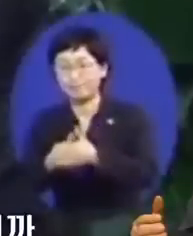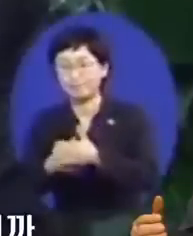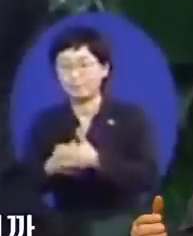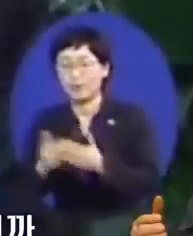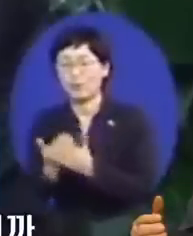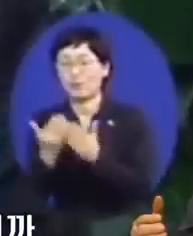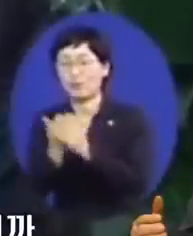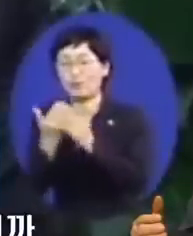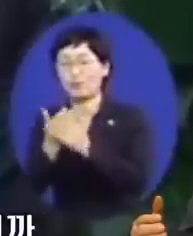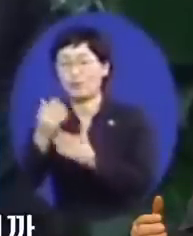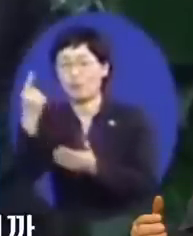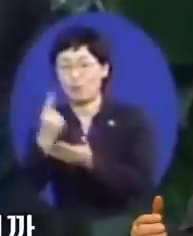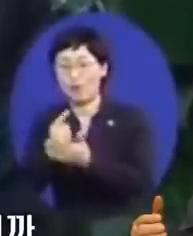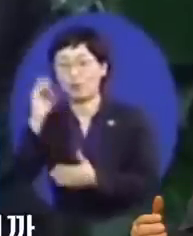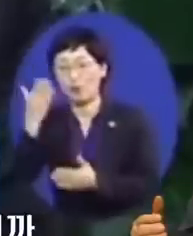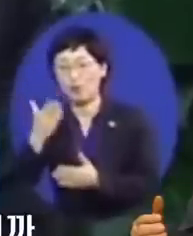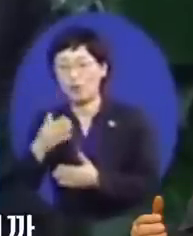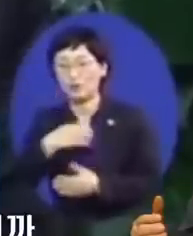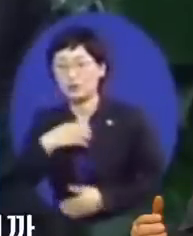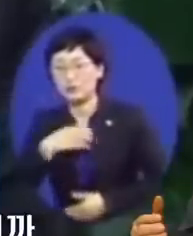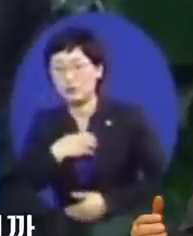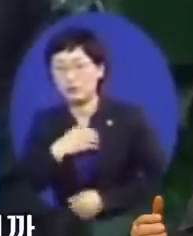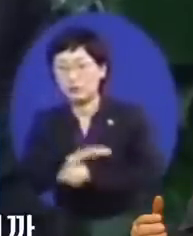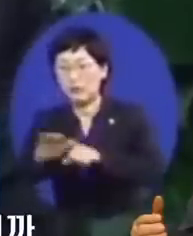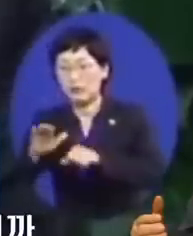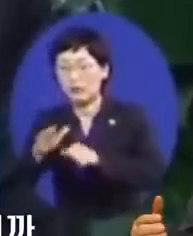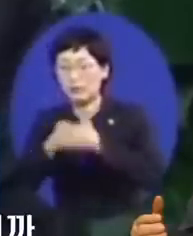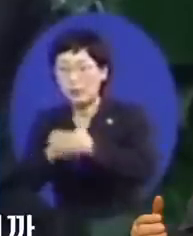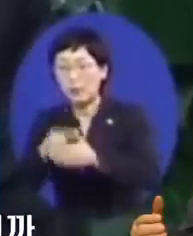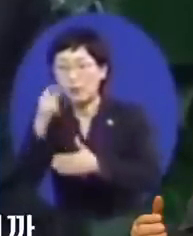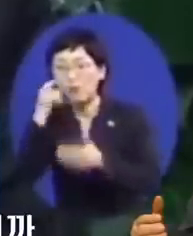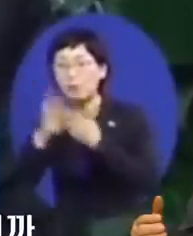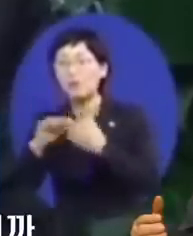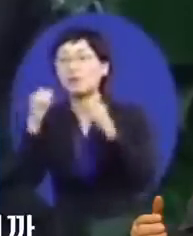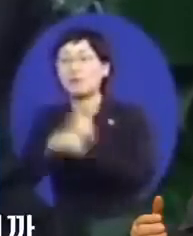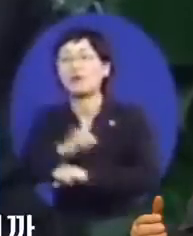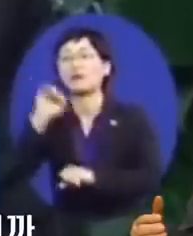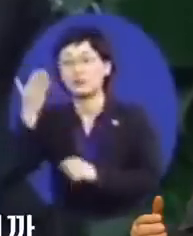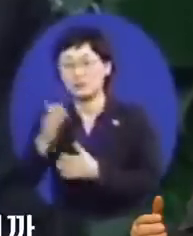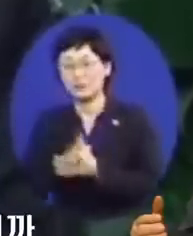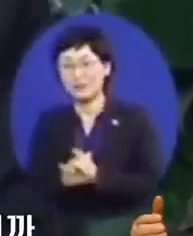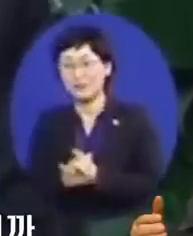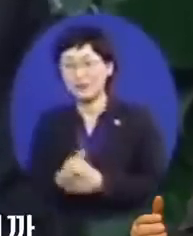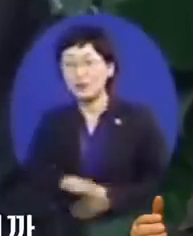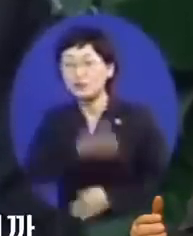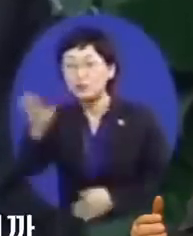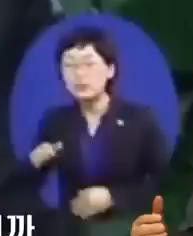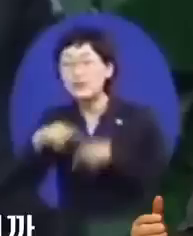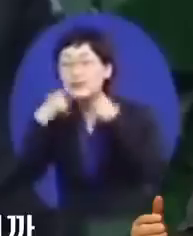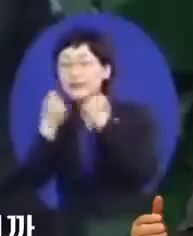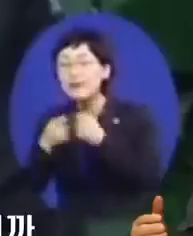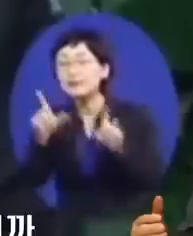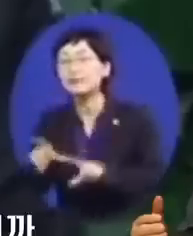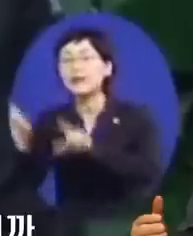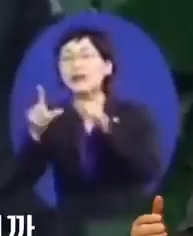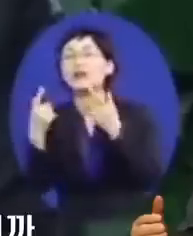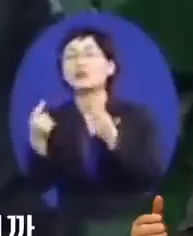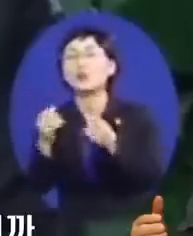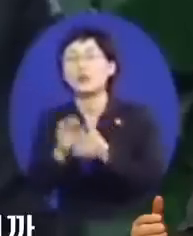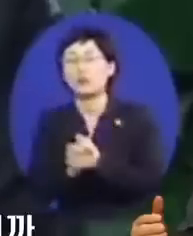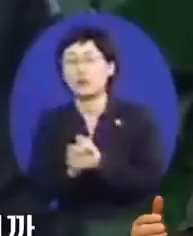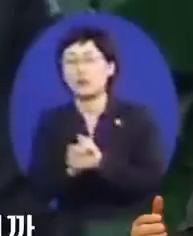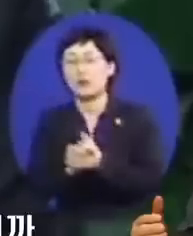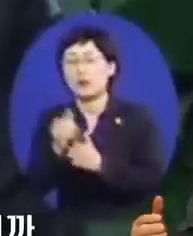것이고 위기를 잘 극복하지 못하면 쇠하고 망하게 되는 것입니다. 우리 개인의 생활도 마찬가지입니다.